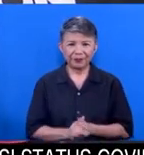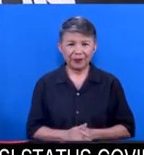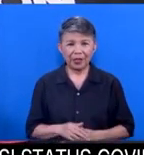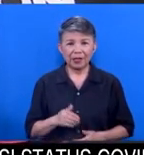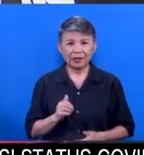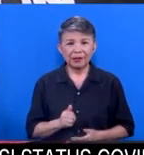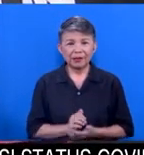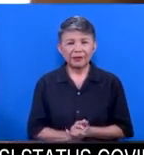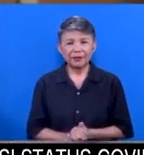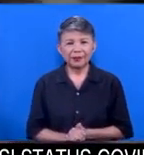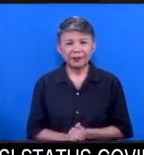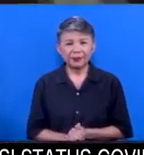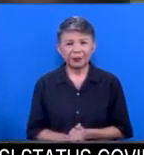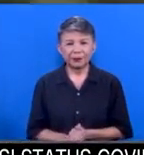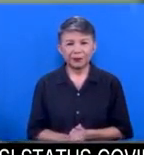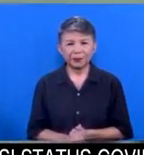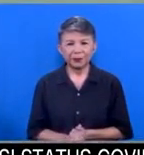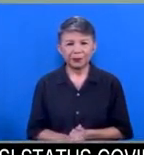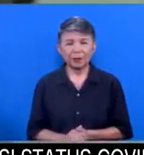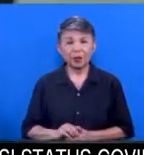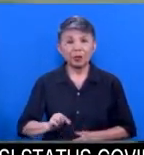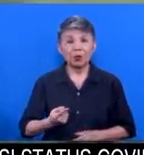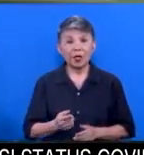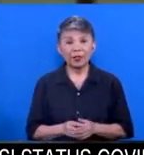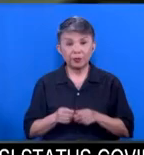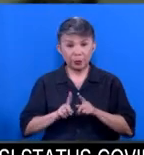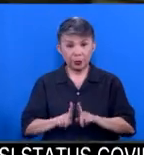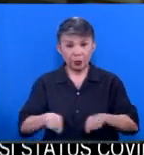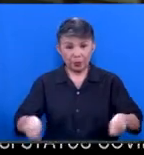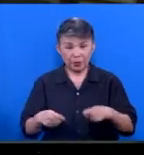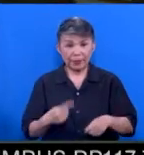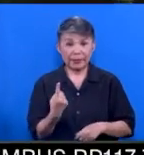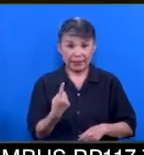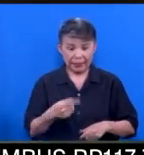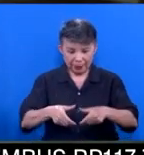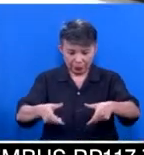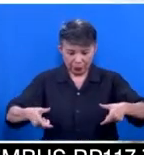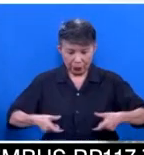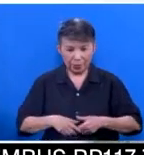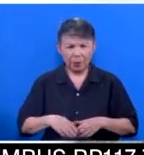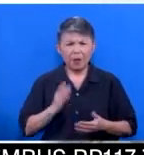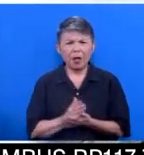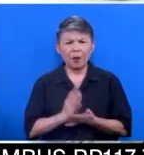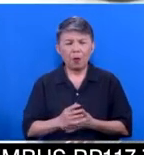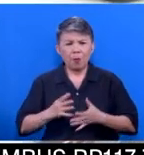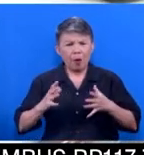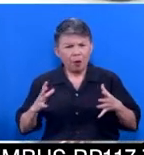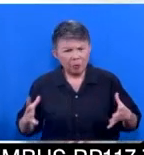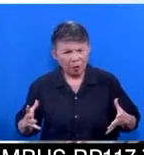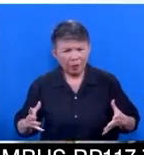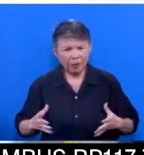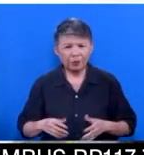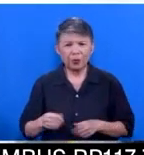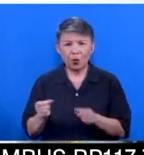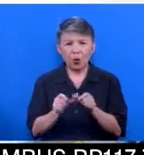create cukup rendem sih Awalnya Feby dan Ayu memasak sendiri menu untuk nasi kotak namun lama-kelamaan seiring banyaknya